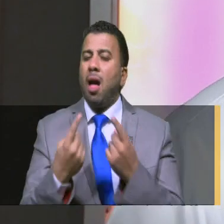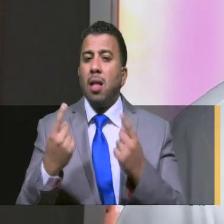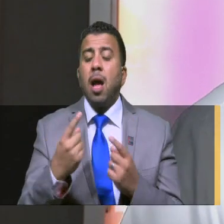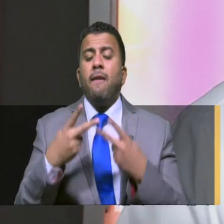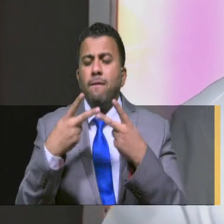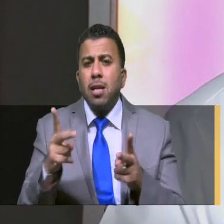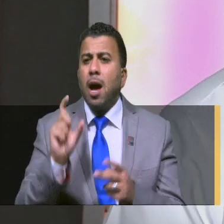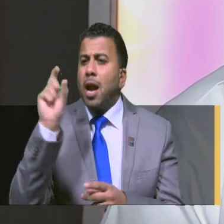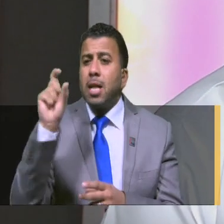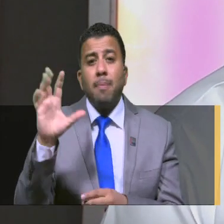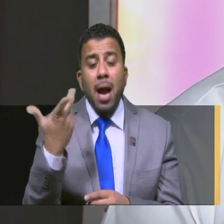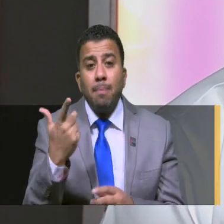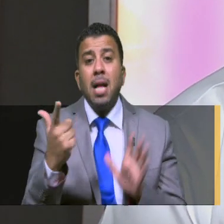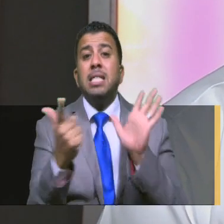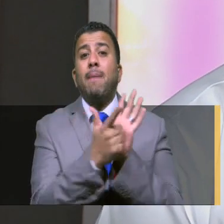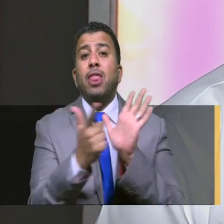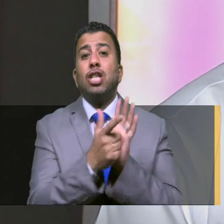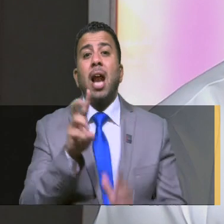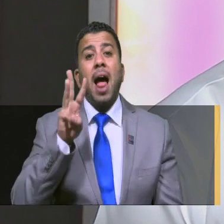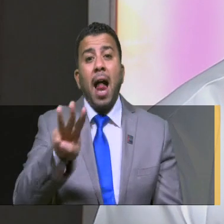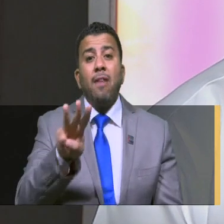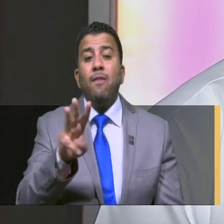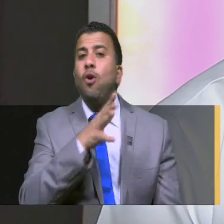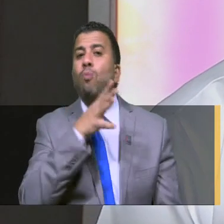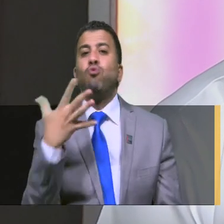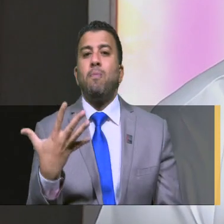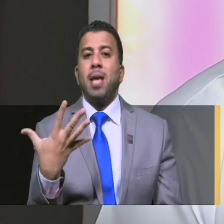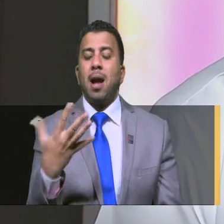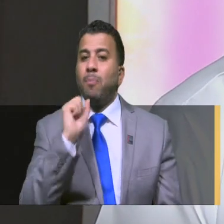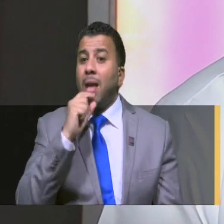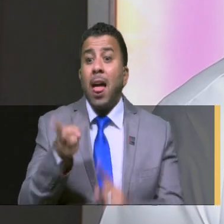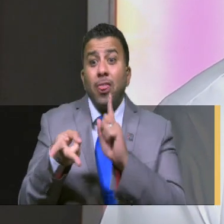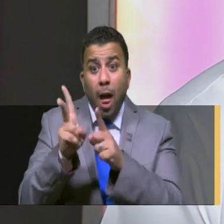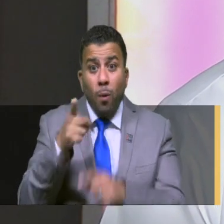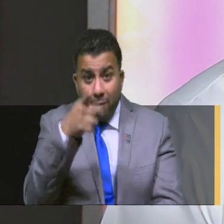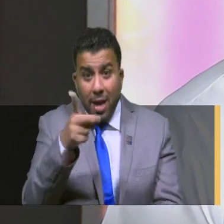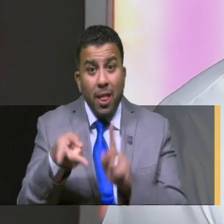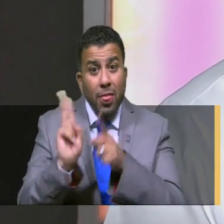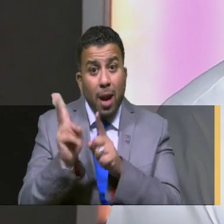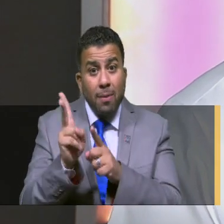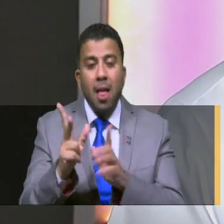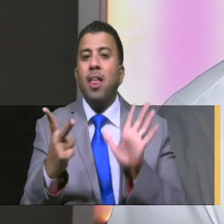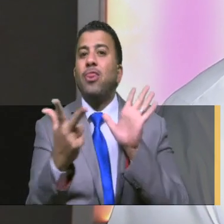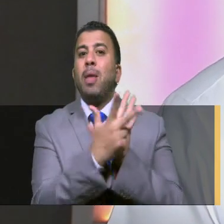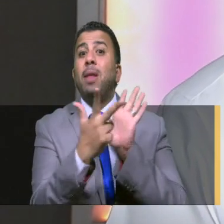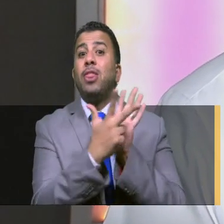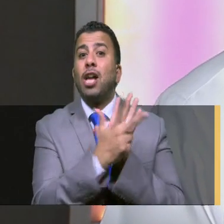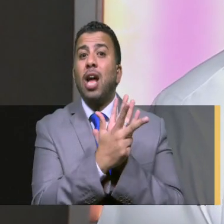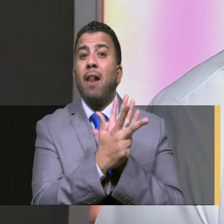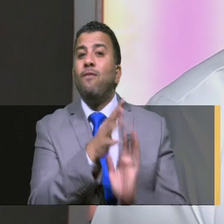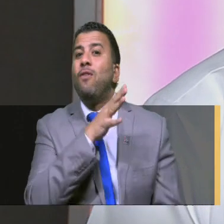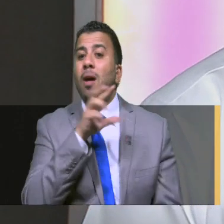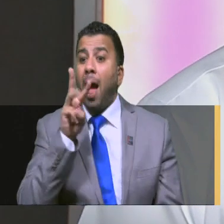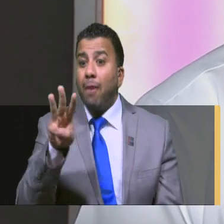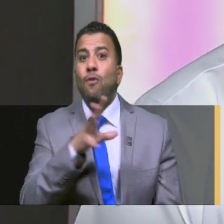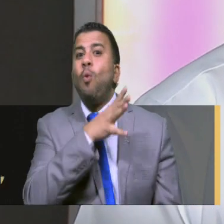17500، وأيضا الثانوية العامة حديثي الثانوية العامة في موظف الحكومة أيضا يحصل على 18500. وكان